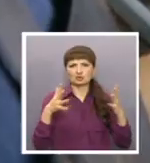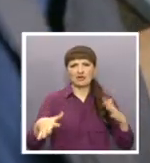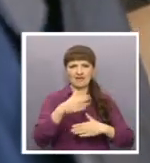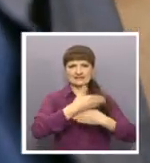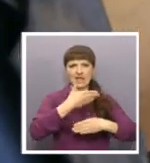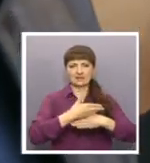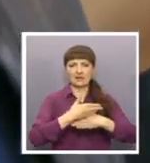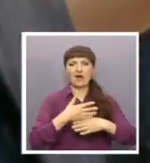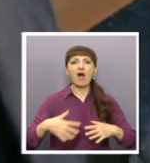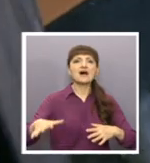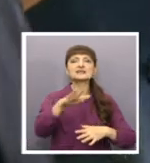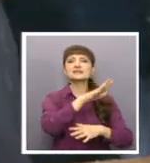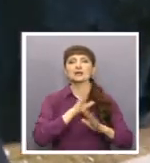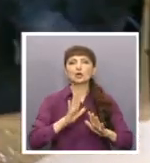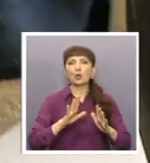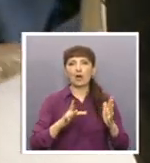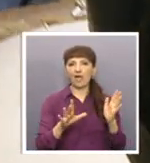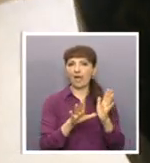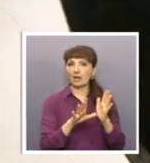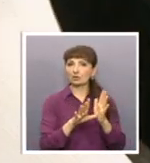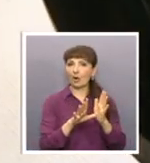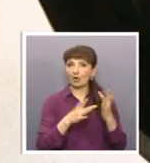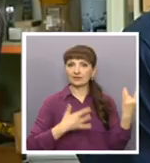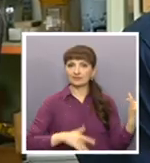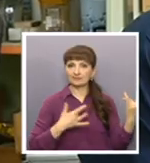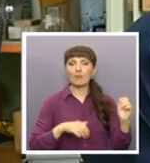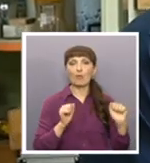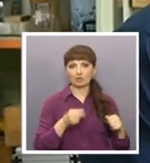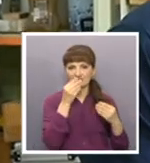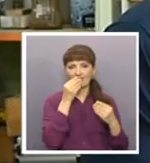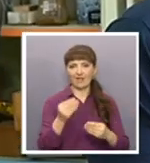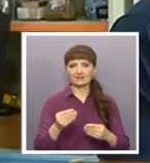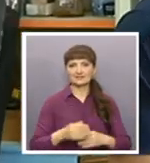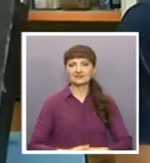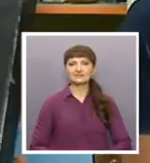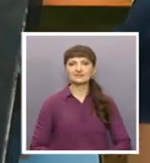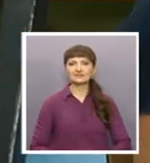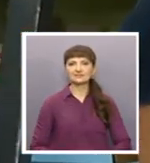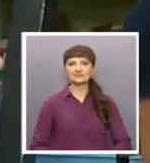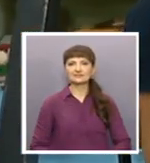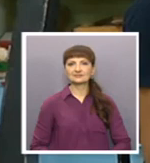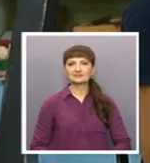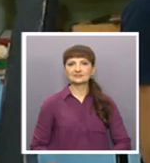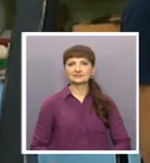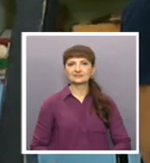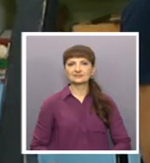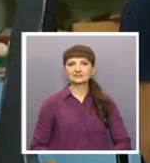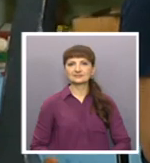зацепить целый стадион способен только электронный инструмент. На классикал домбра, классикал домбра